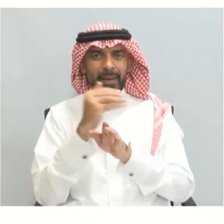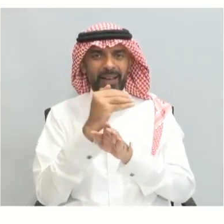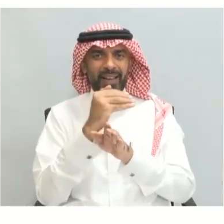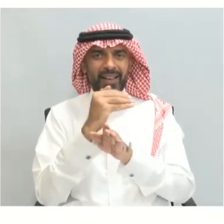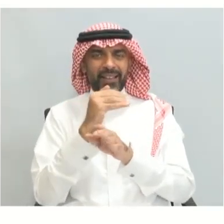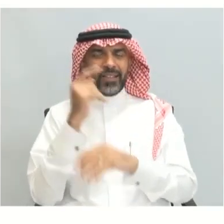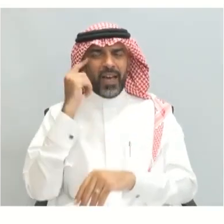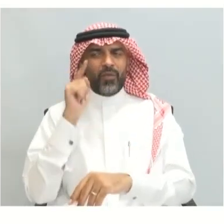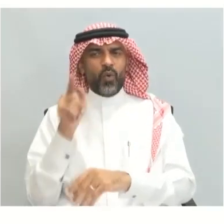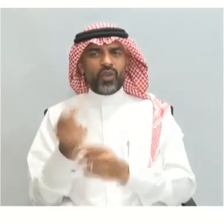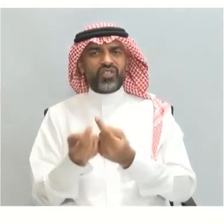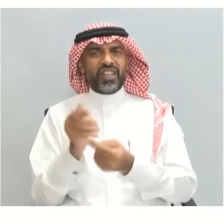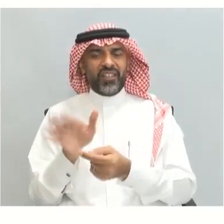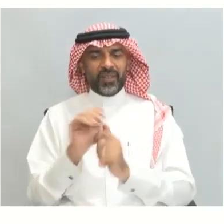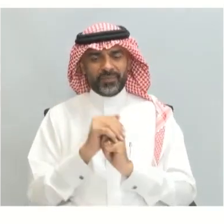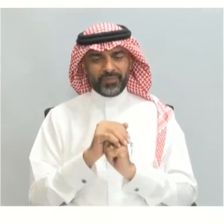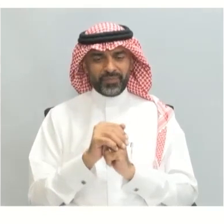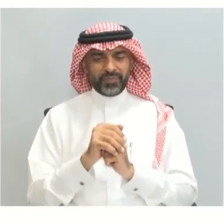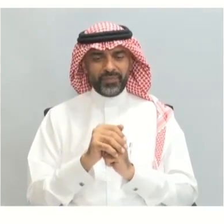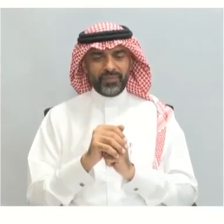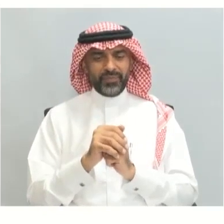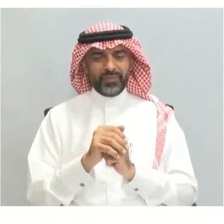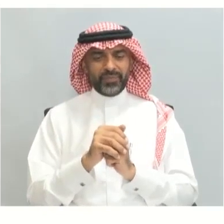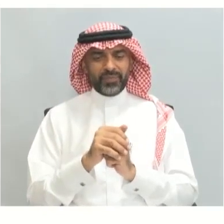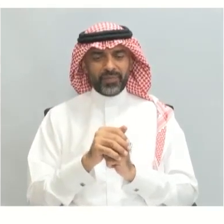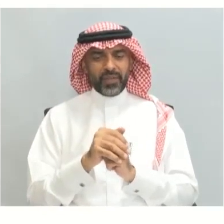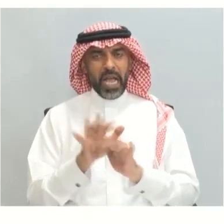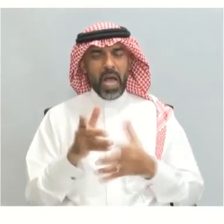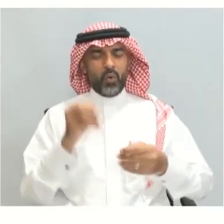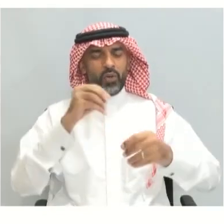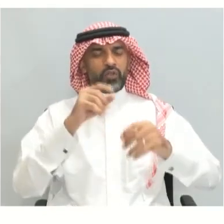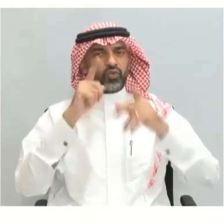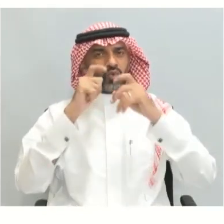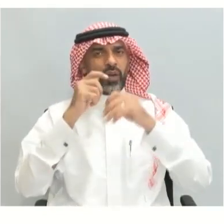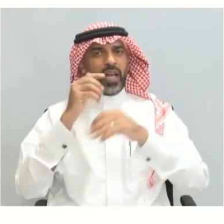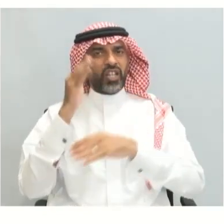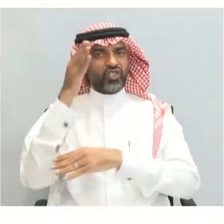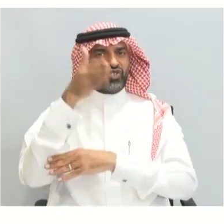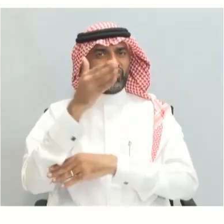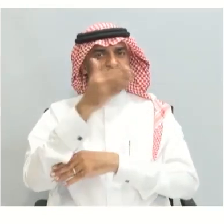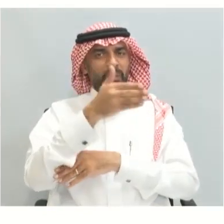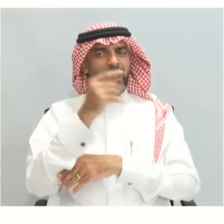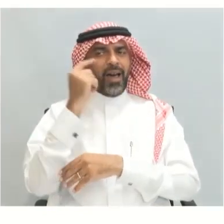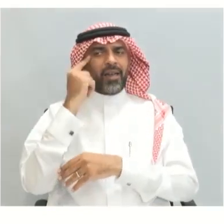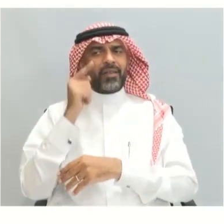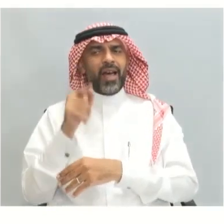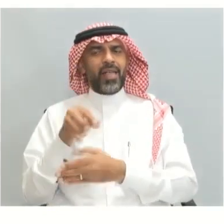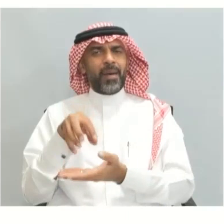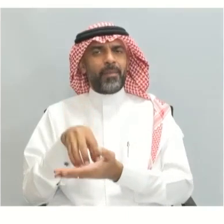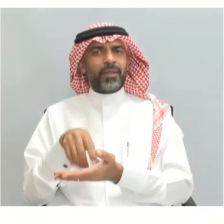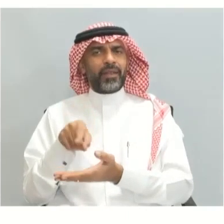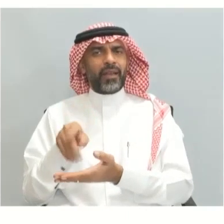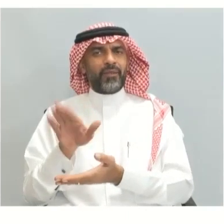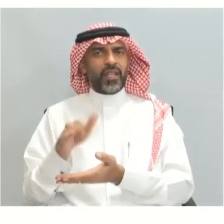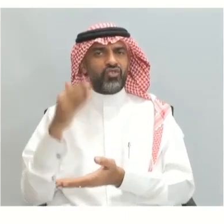لزراعه القمح او تستعمل بعض الحيوانات كالجمال ممتازين لان هذه المناطق من